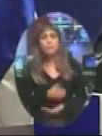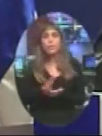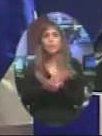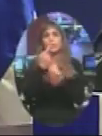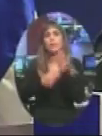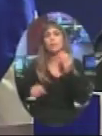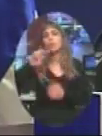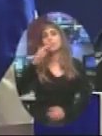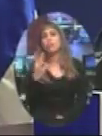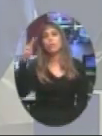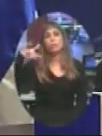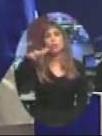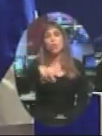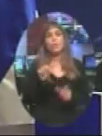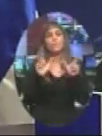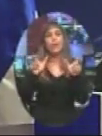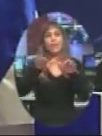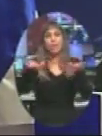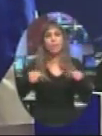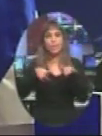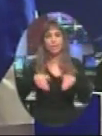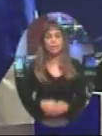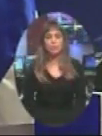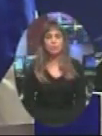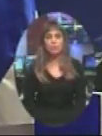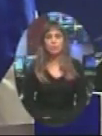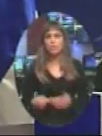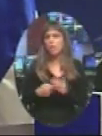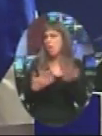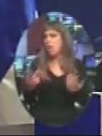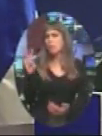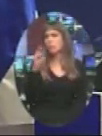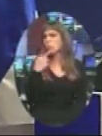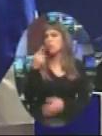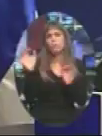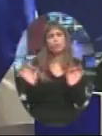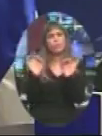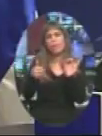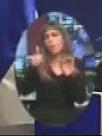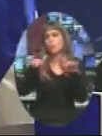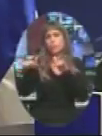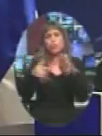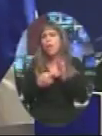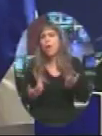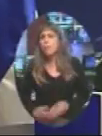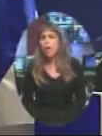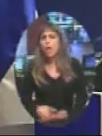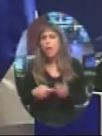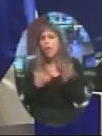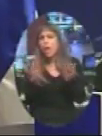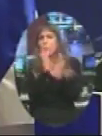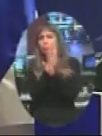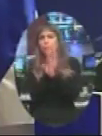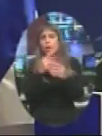של צוללות וכלי הגנה ימיים. למה שמרון לא אמר כלום לראש הממשלה? למה זה הוסתר מחברי הקבינט